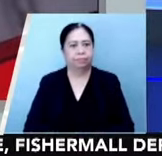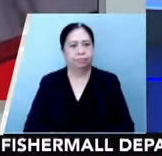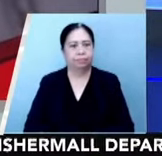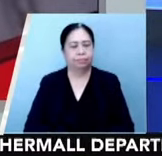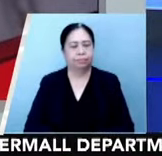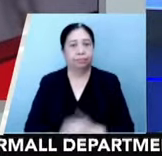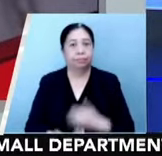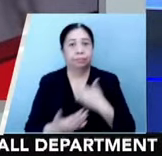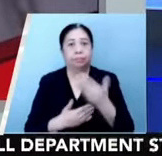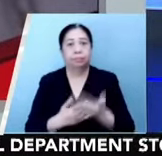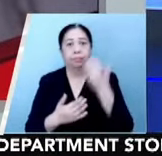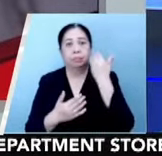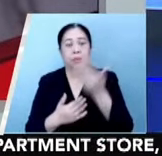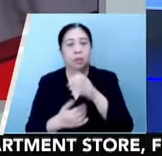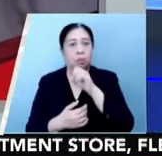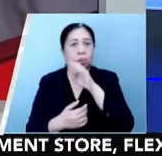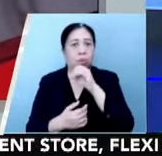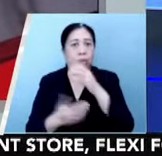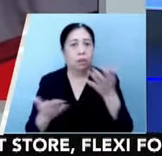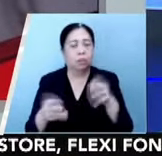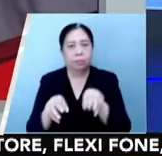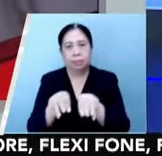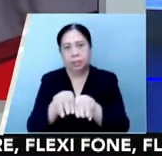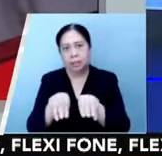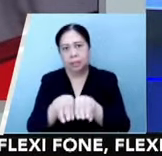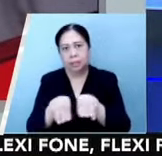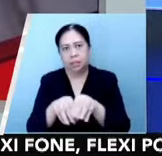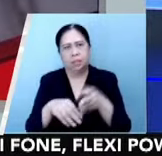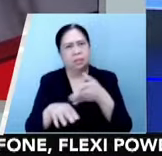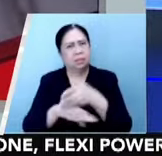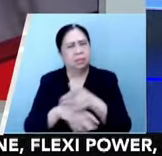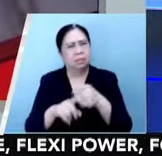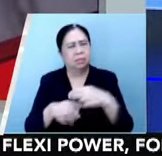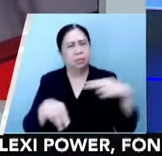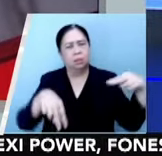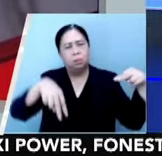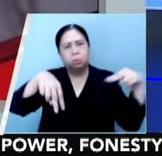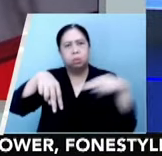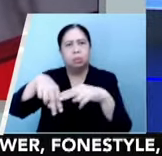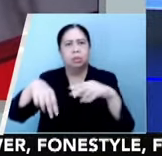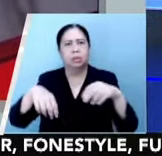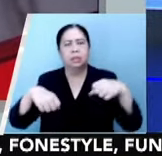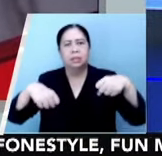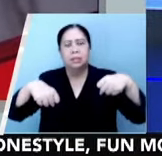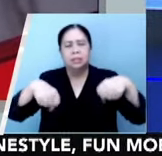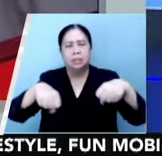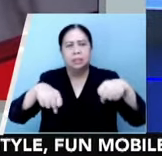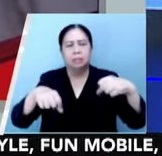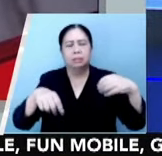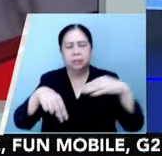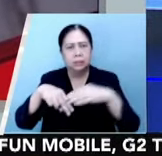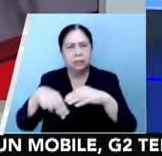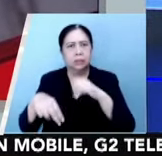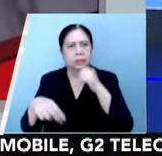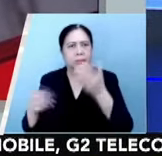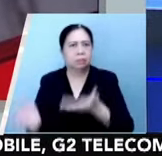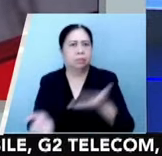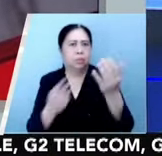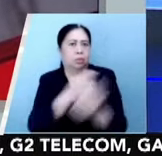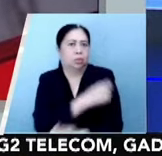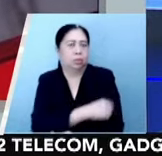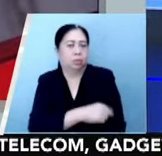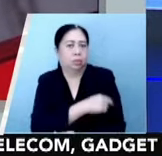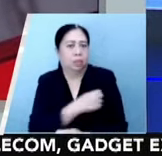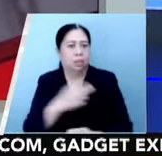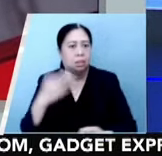Patay ang isang lola sa Marikina matapos mabundol ng e-bike. Hindi umano agad nadala sa ospital ang biktima